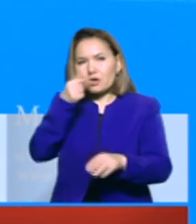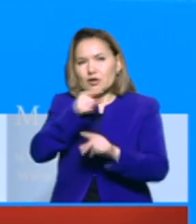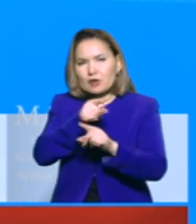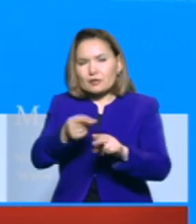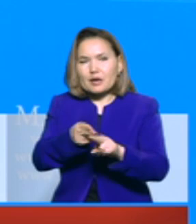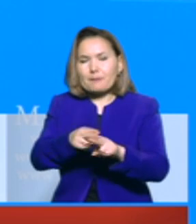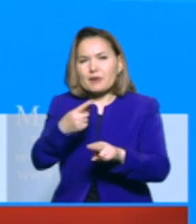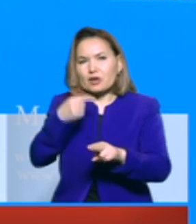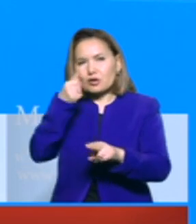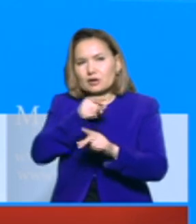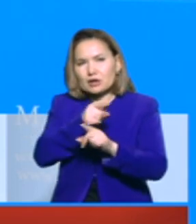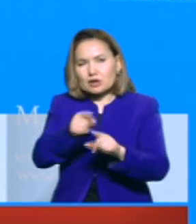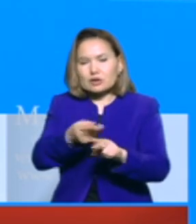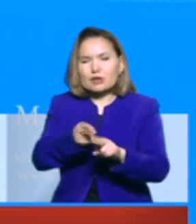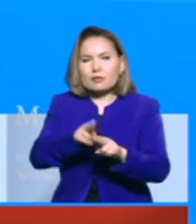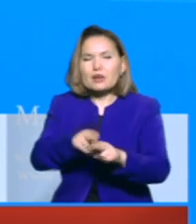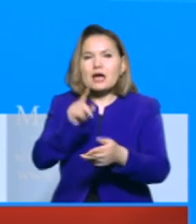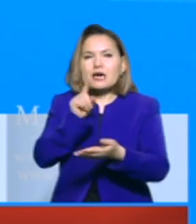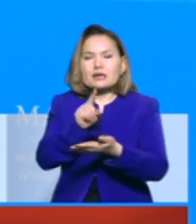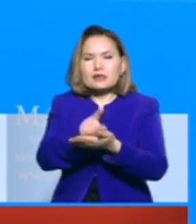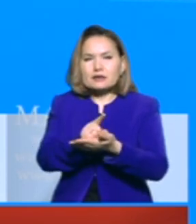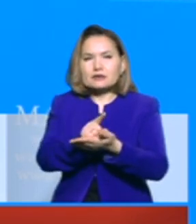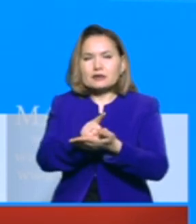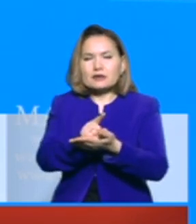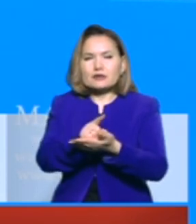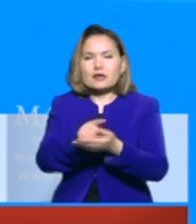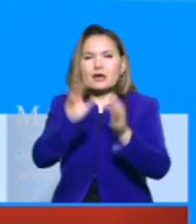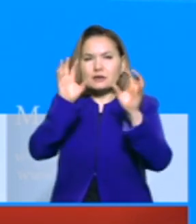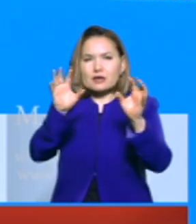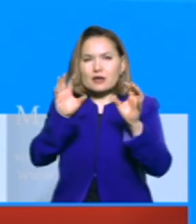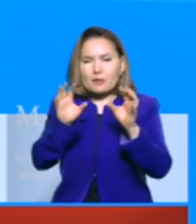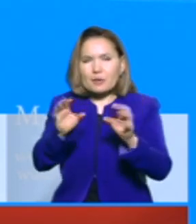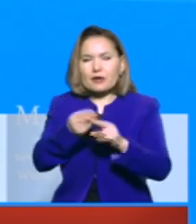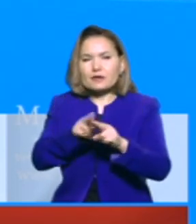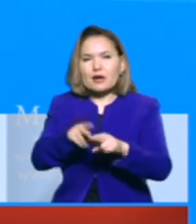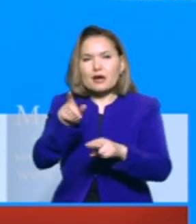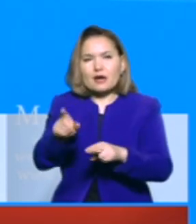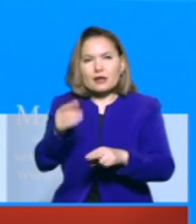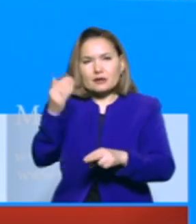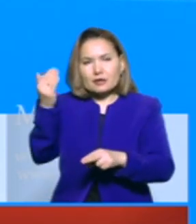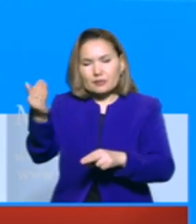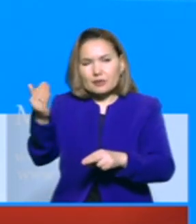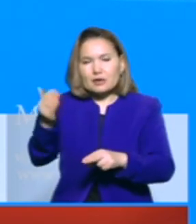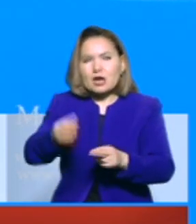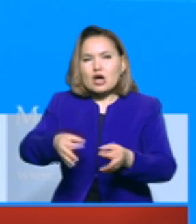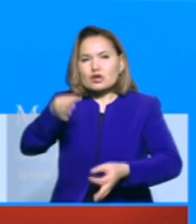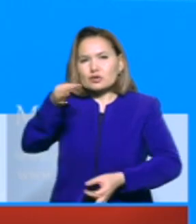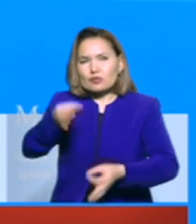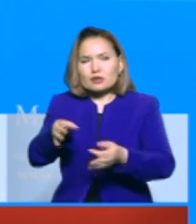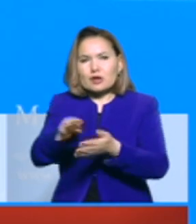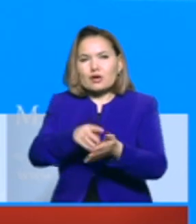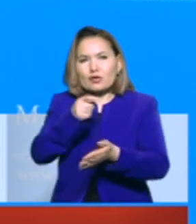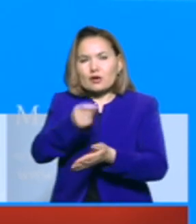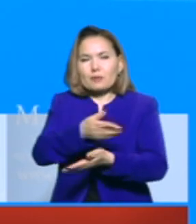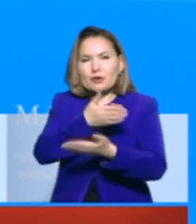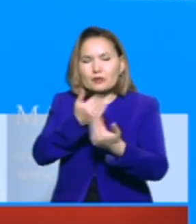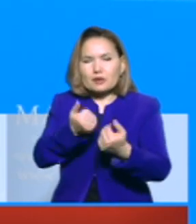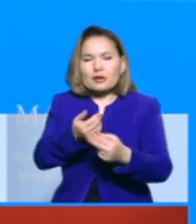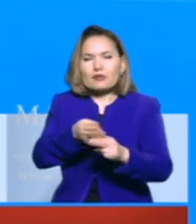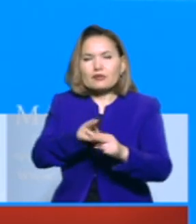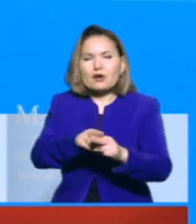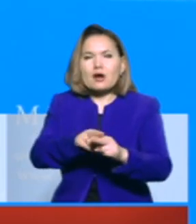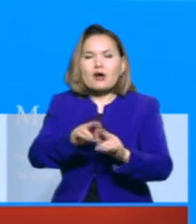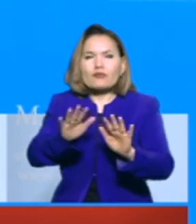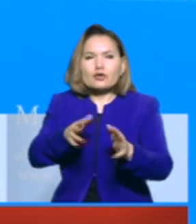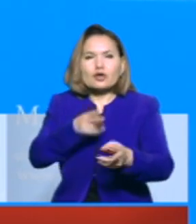де бір жылдың ішінде тиісті заңды немесе жеке тұлға сотқа бермесе, яумасы, наразылық